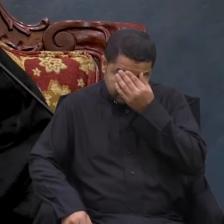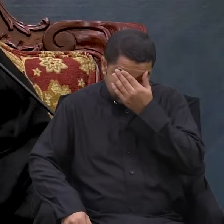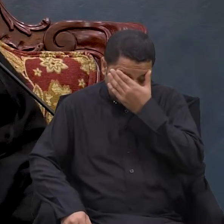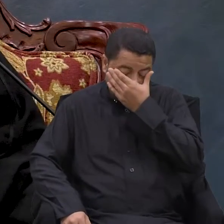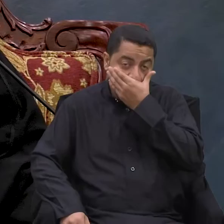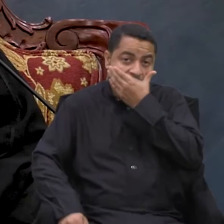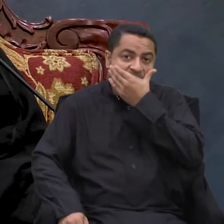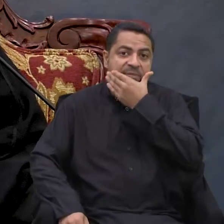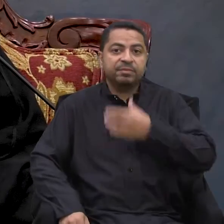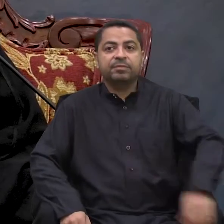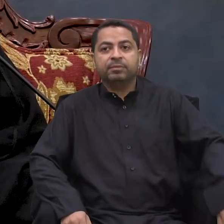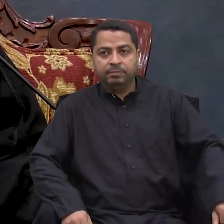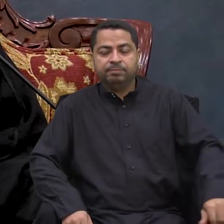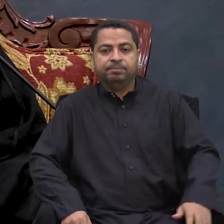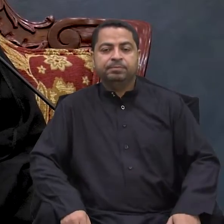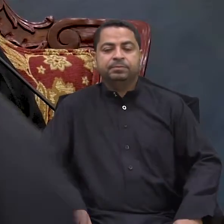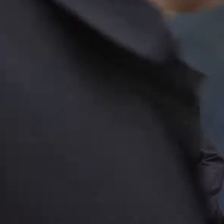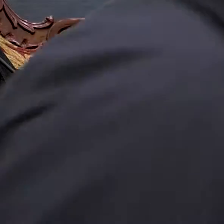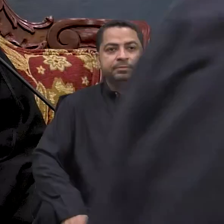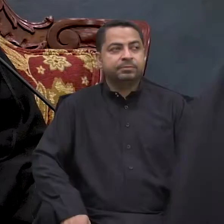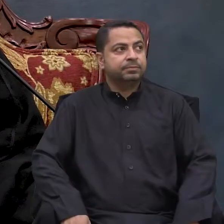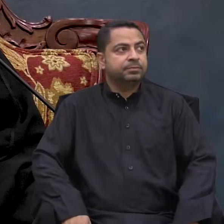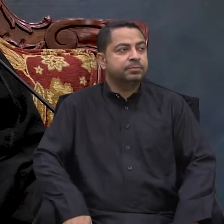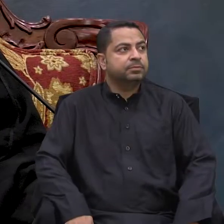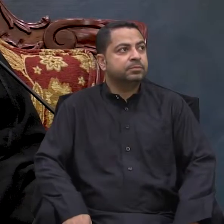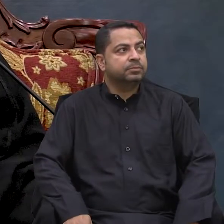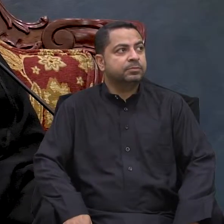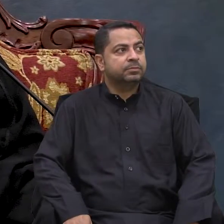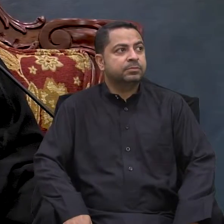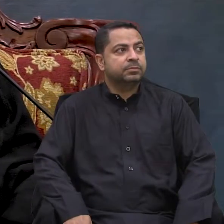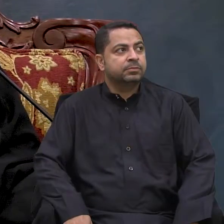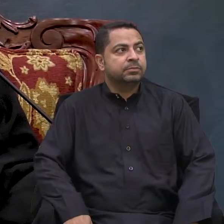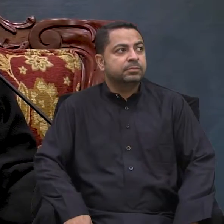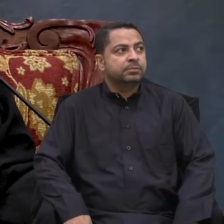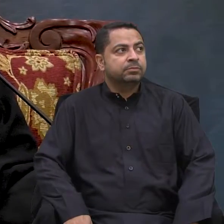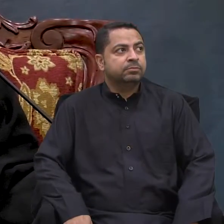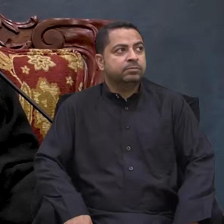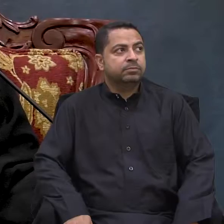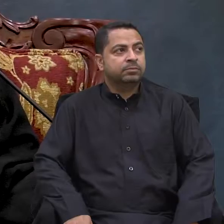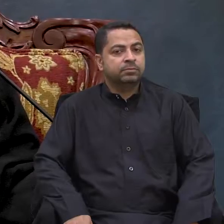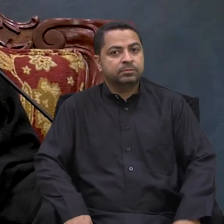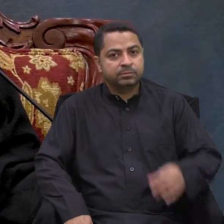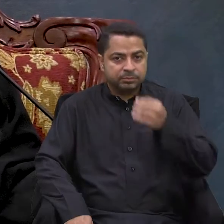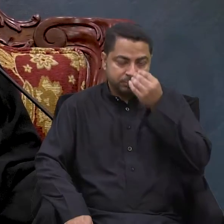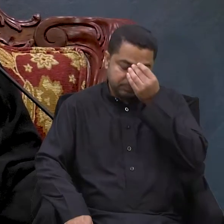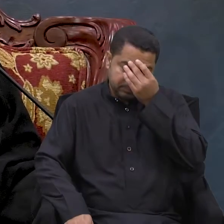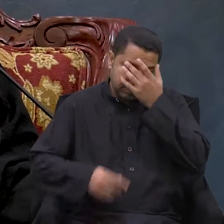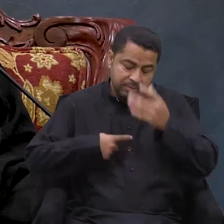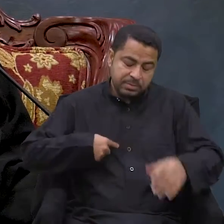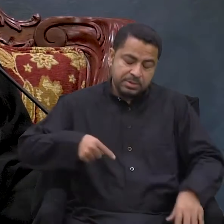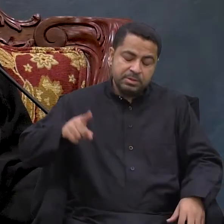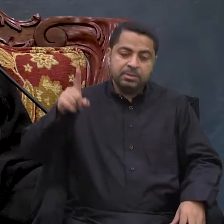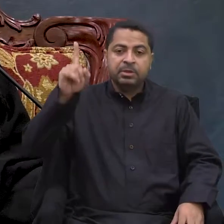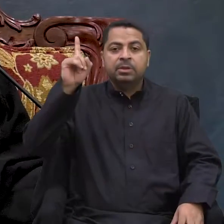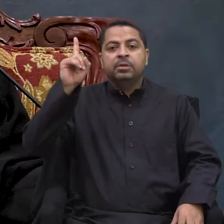بسم الله الرحمن الرحيم. صلى الله عليك يا سيدي يا